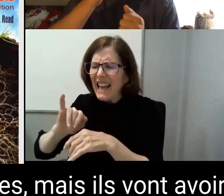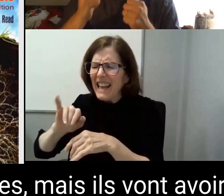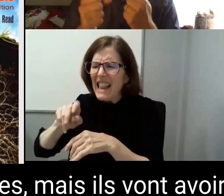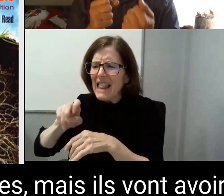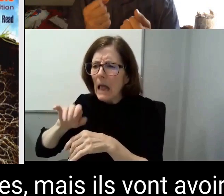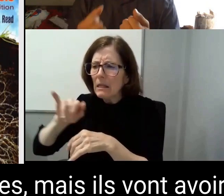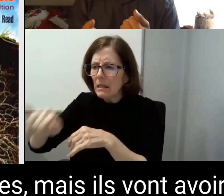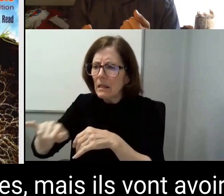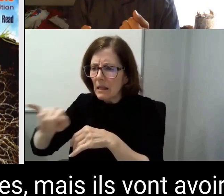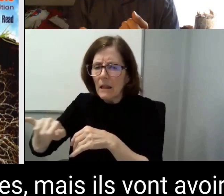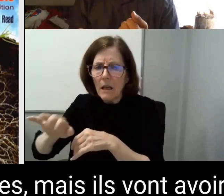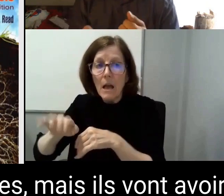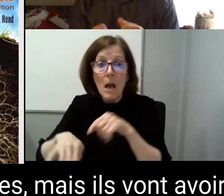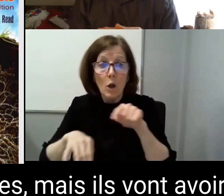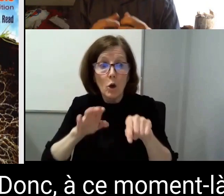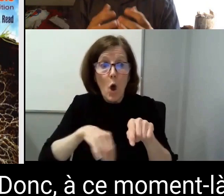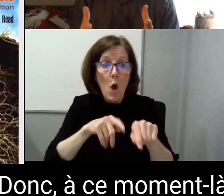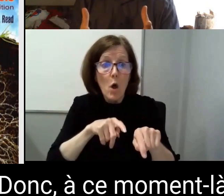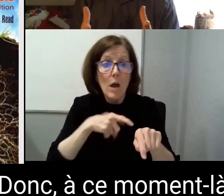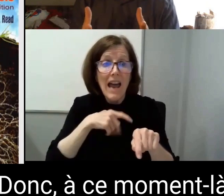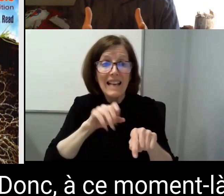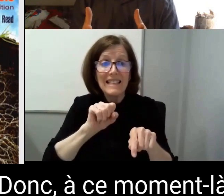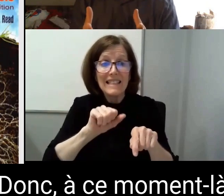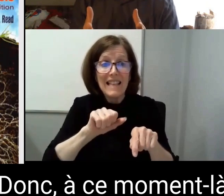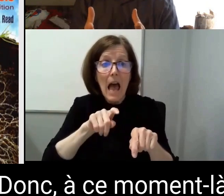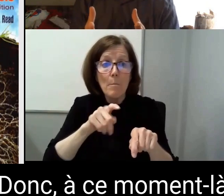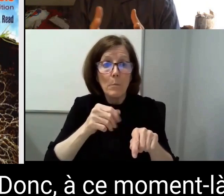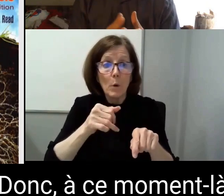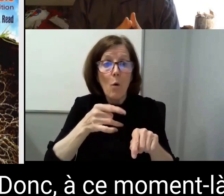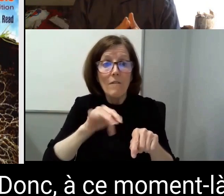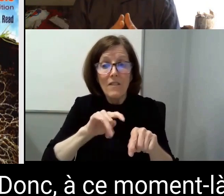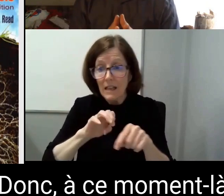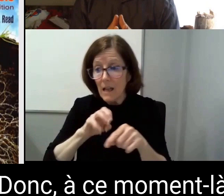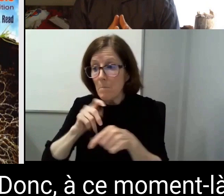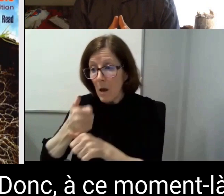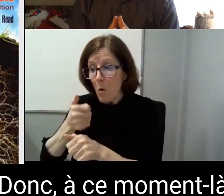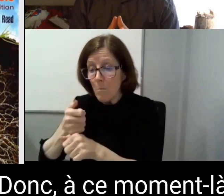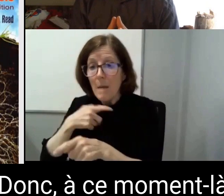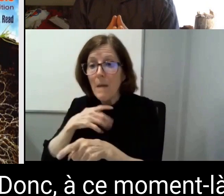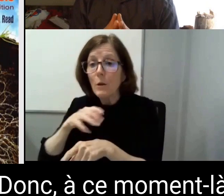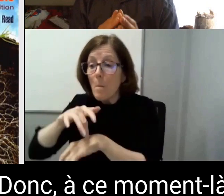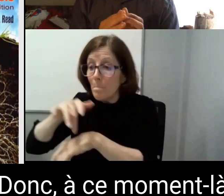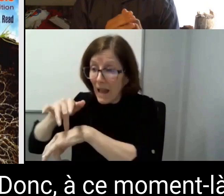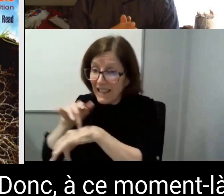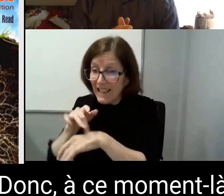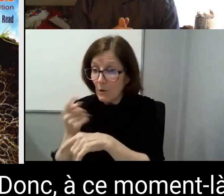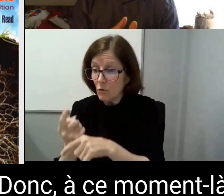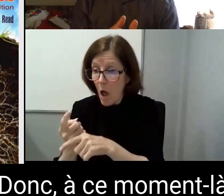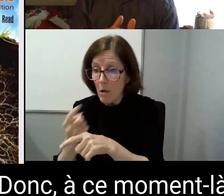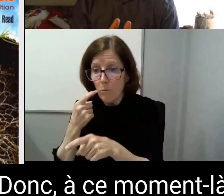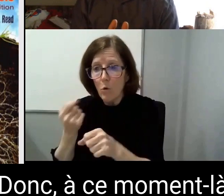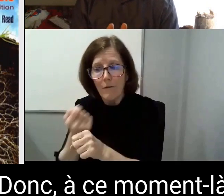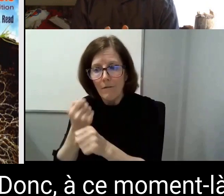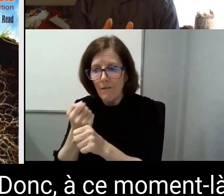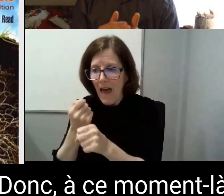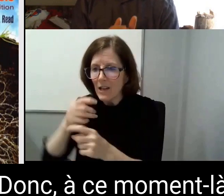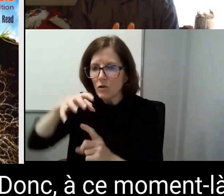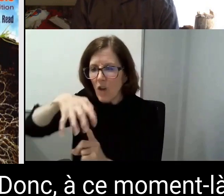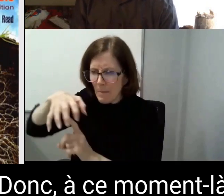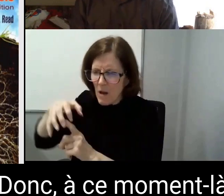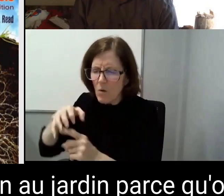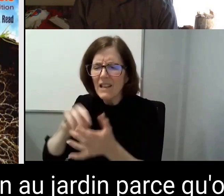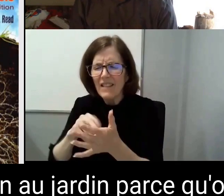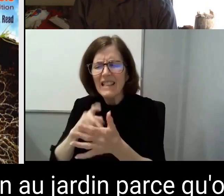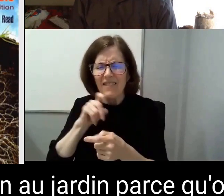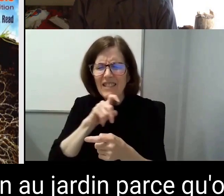d'une interaction avec des bactéries du sol pour former des champignons. Donc, à ce moment-là, c'est plus difficile à cultiver à l'intérieur ou